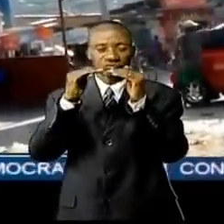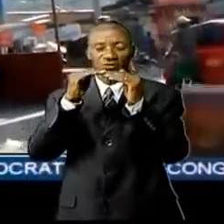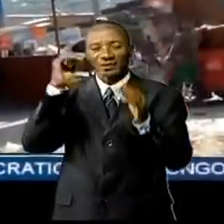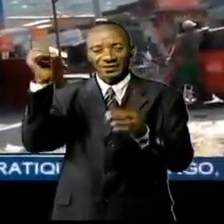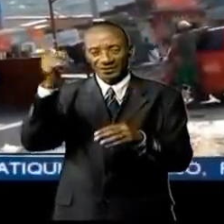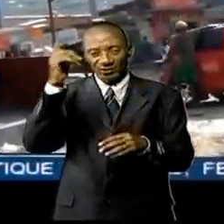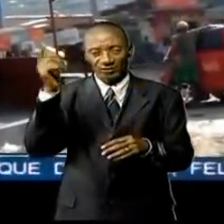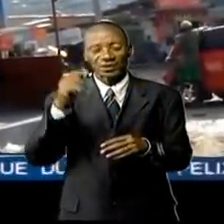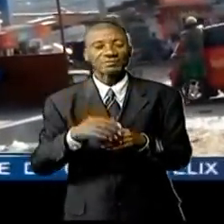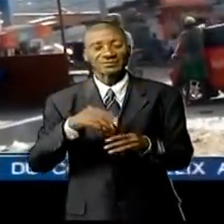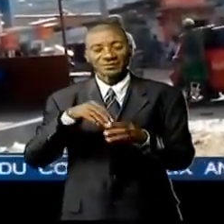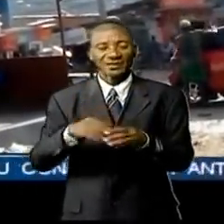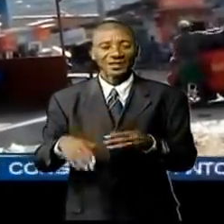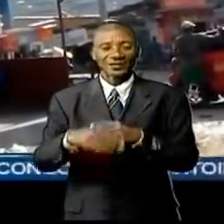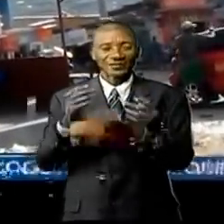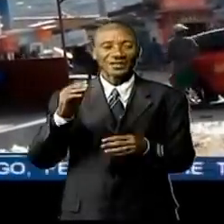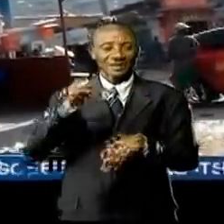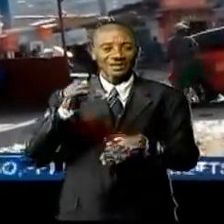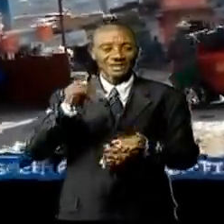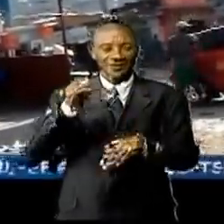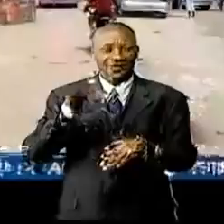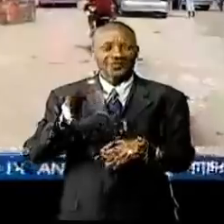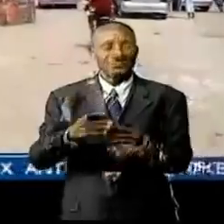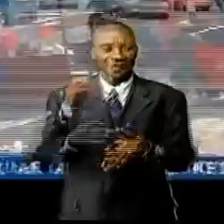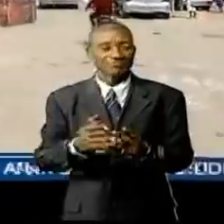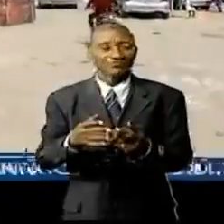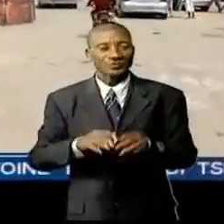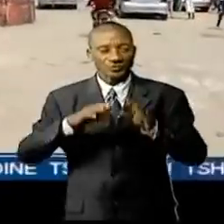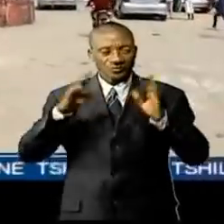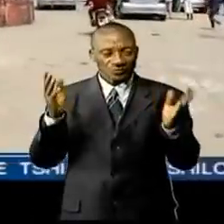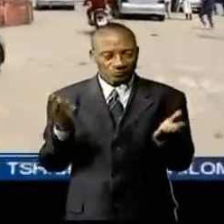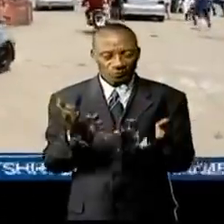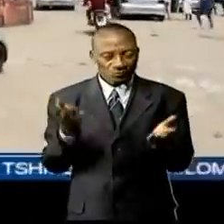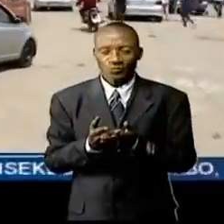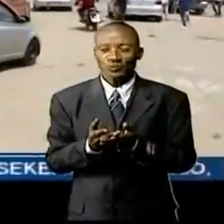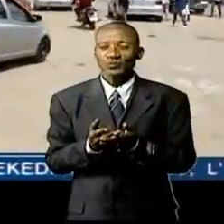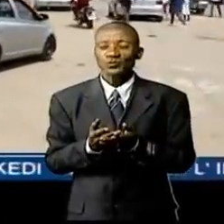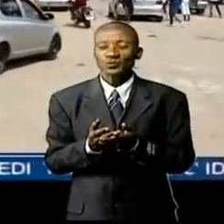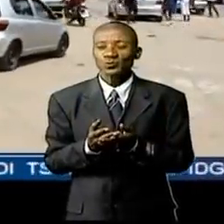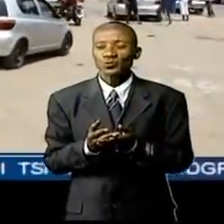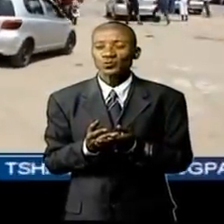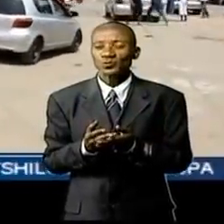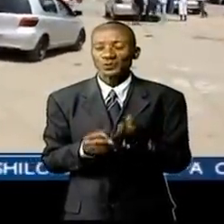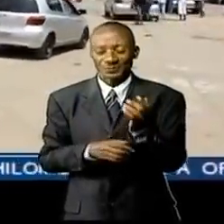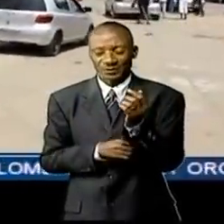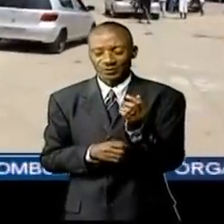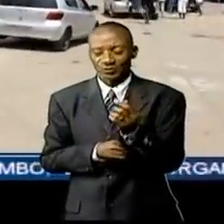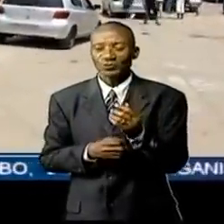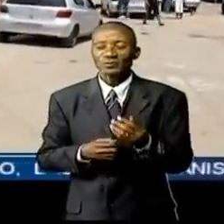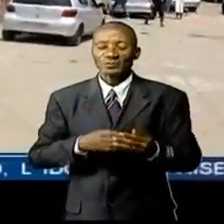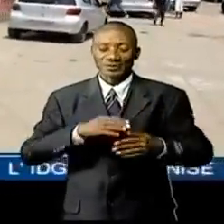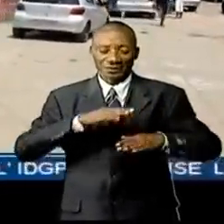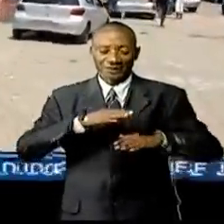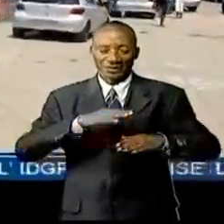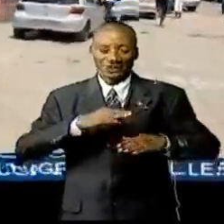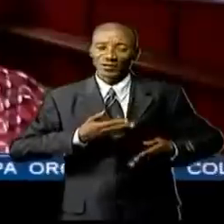fierté, teinté d'un sentiment de satisfaction pour certains de nos compatriotes habitant cette partie du territoire national.